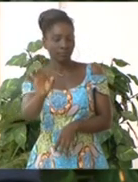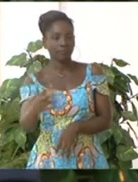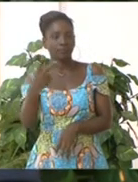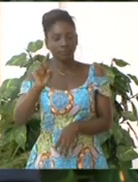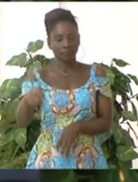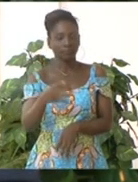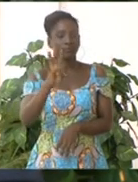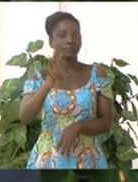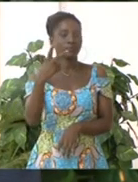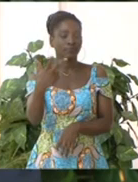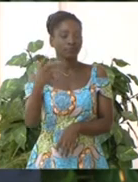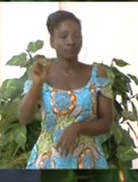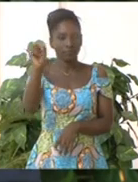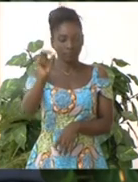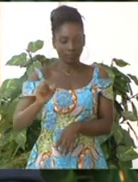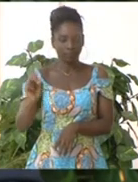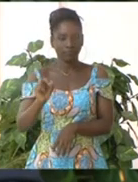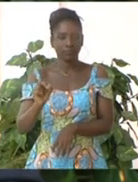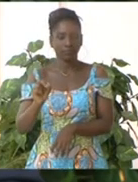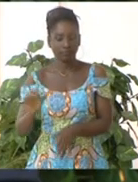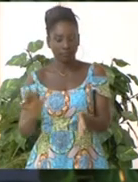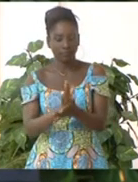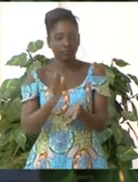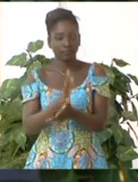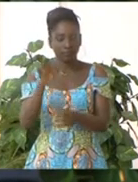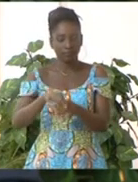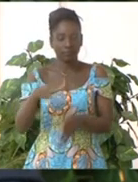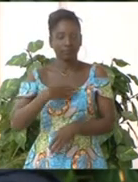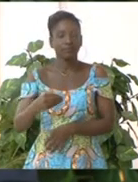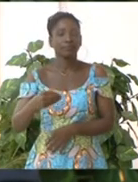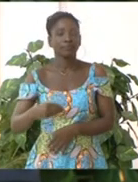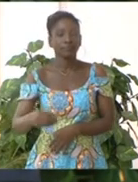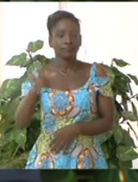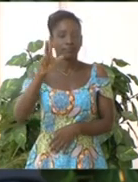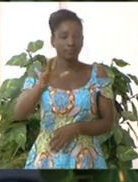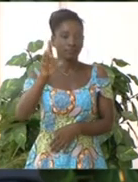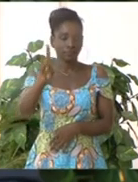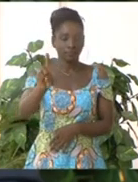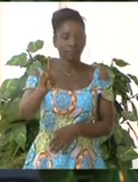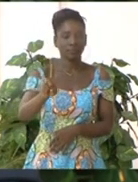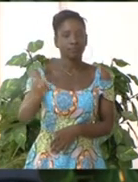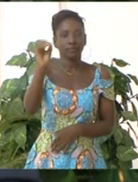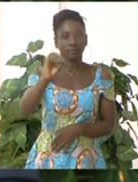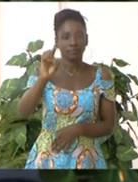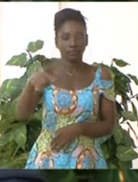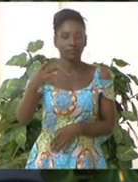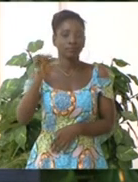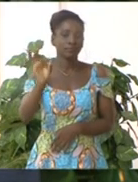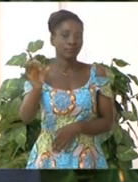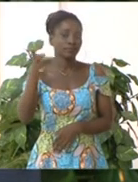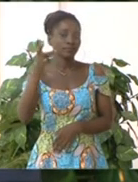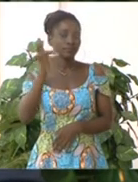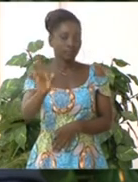2,43 pour cent il était blanc caractères soit 0,98